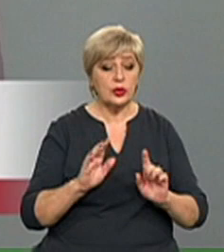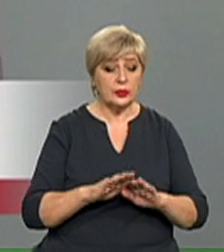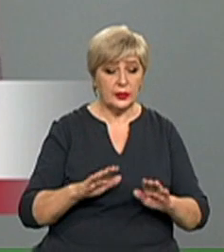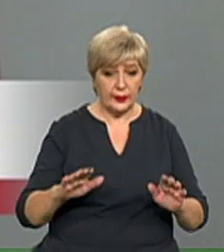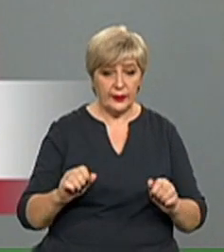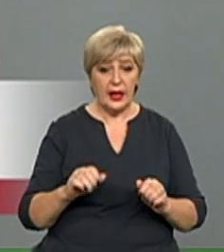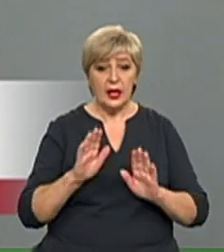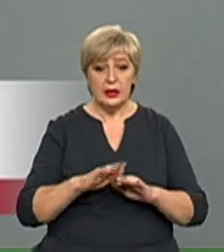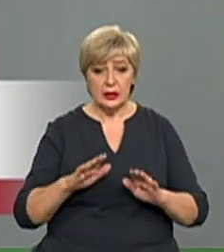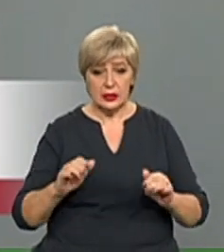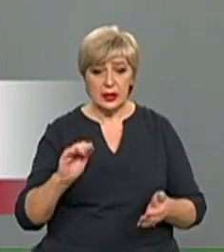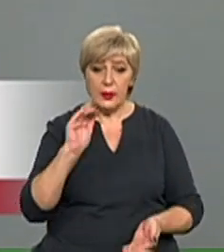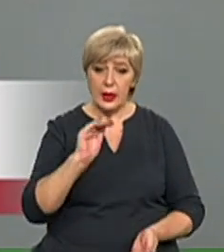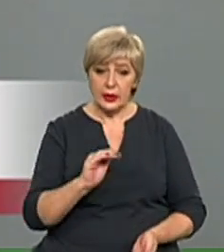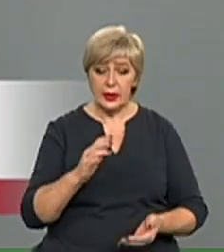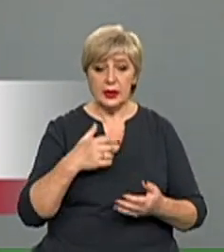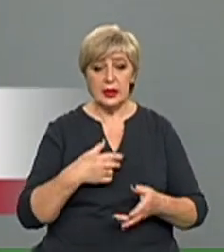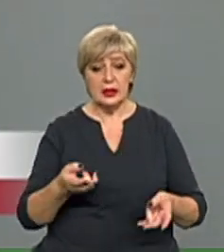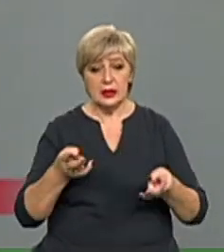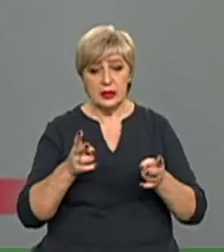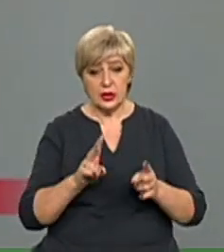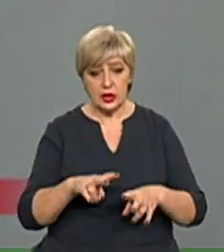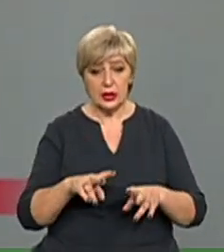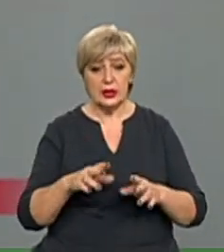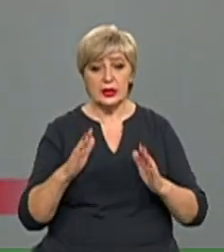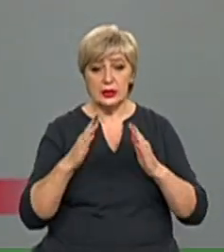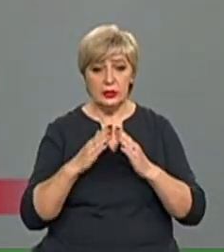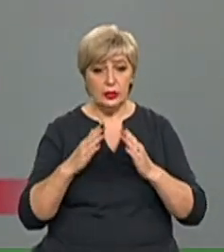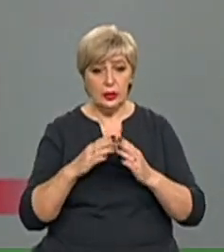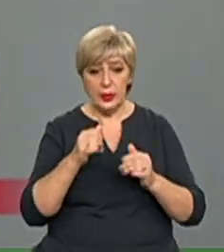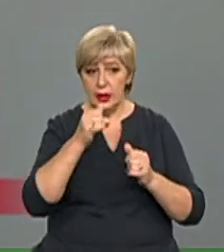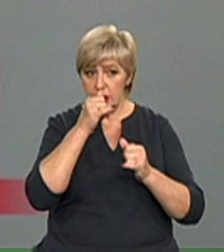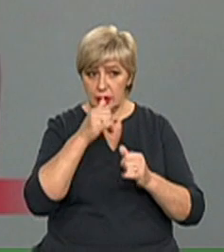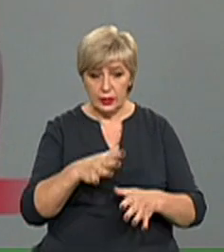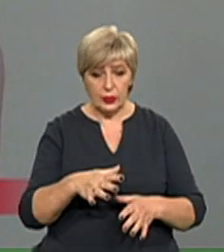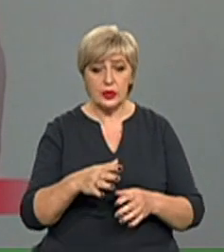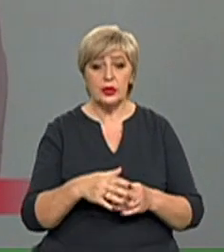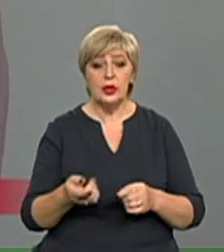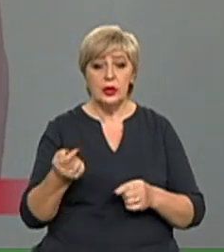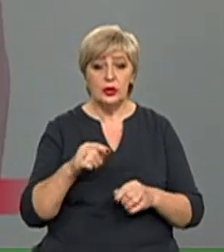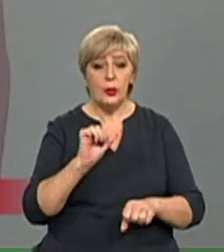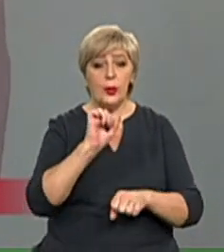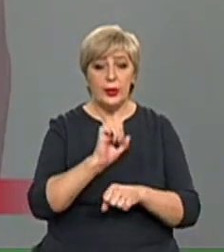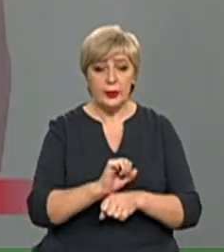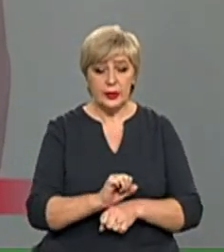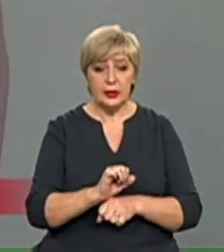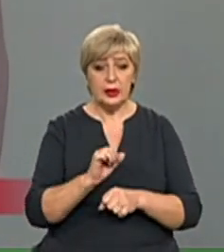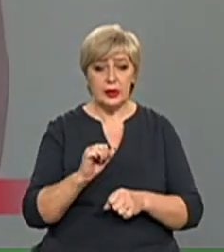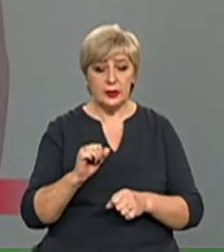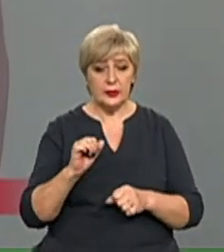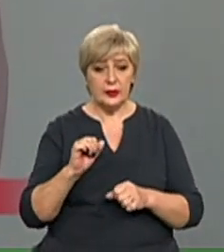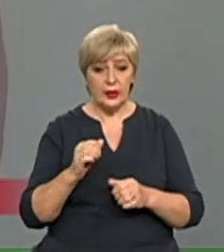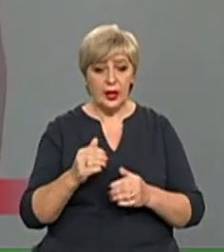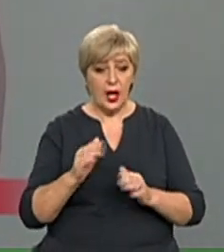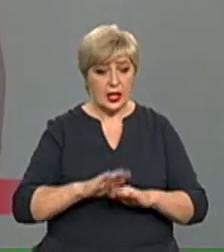що дитячі садочки, дітки маленькі, залишатися діти в садочку вдома самі не можуть, тому припинити освітній процес